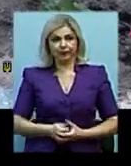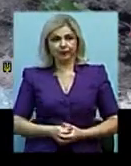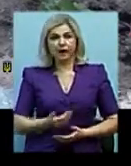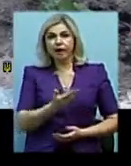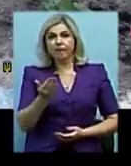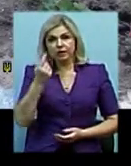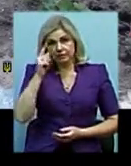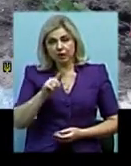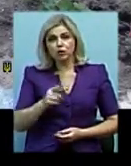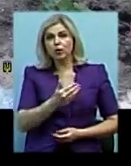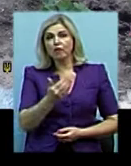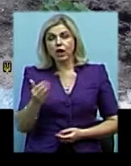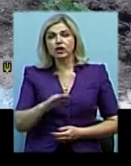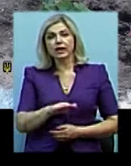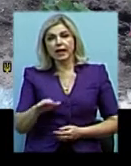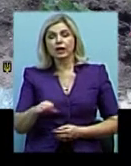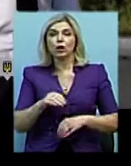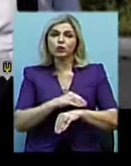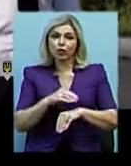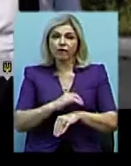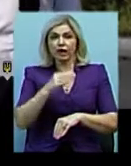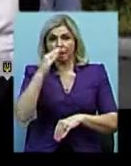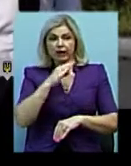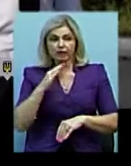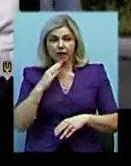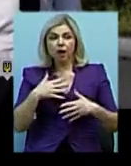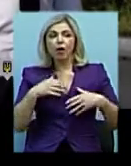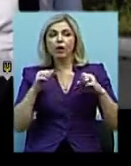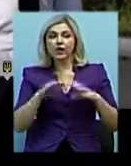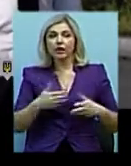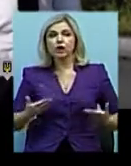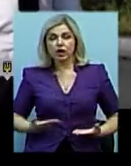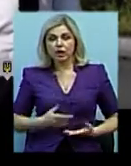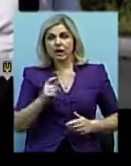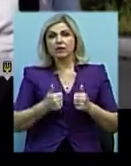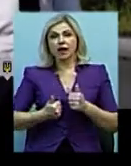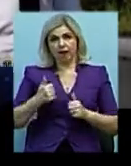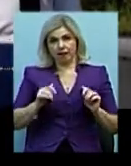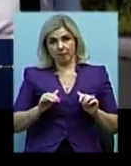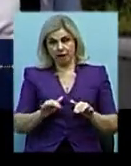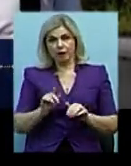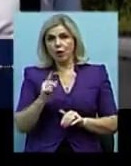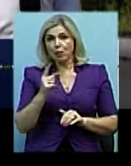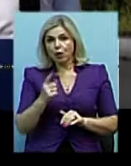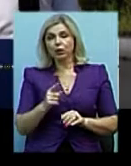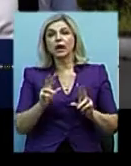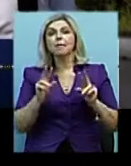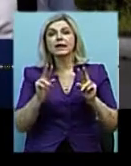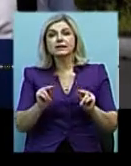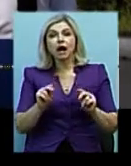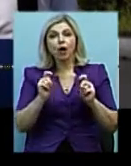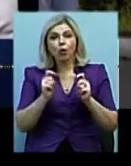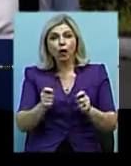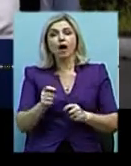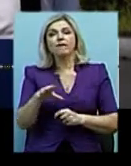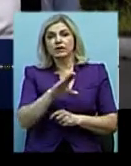Ви знаєте, що ваші діти, чоловіки і батьки віддали своє життя за гідну справу. Тому що, склавши присягу, ми всі